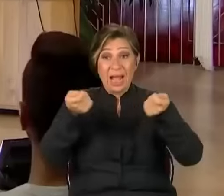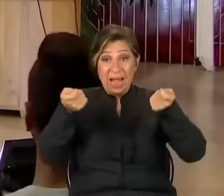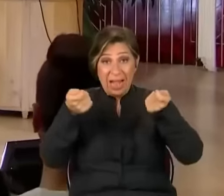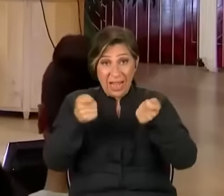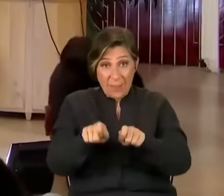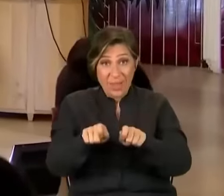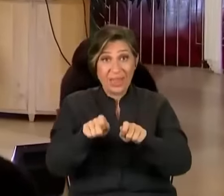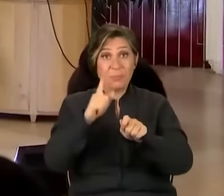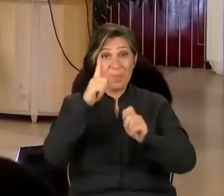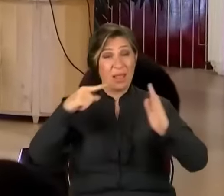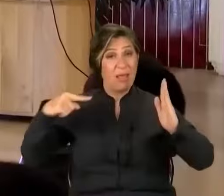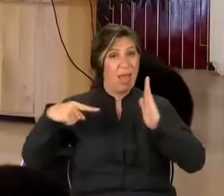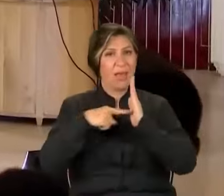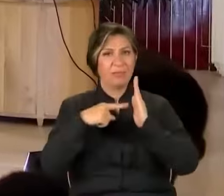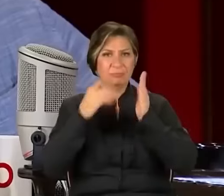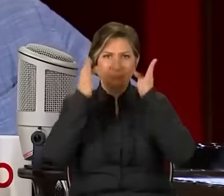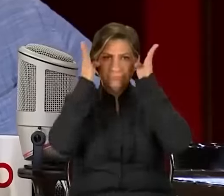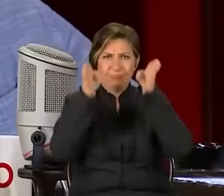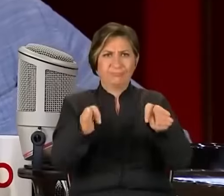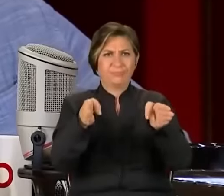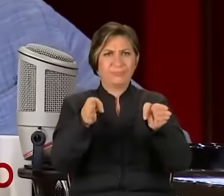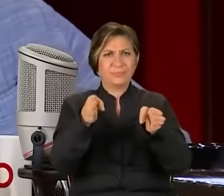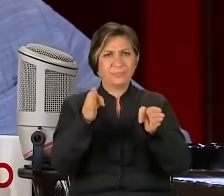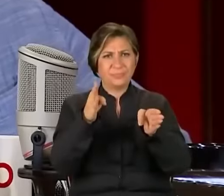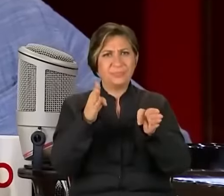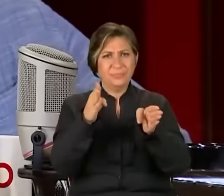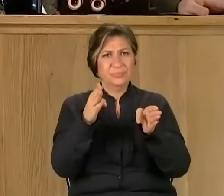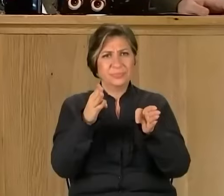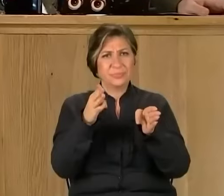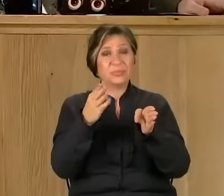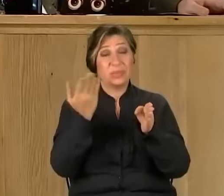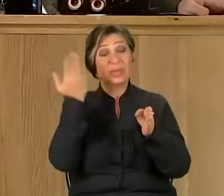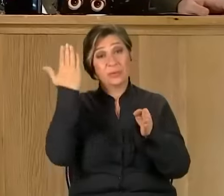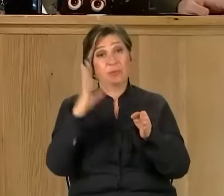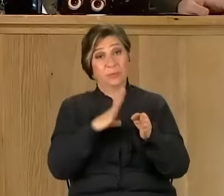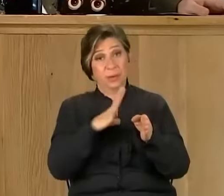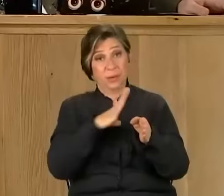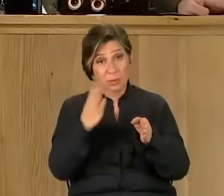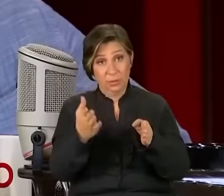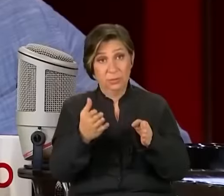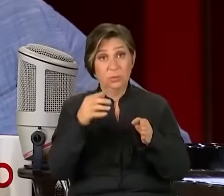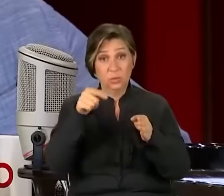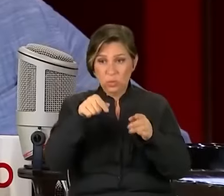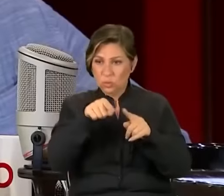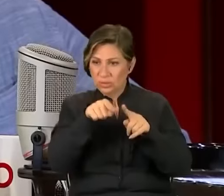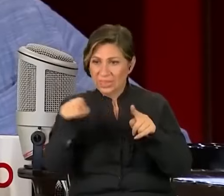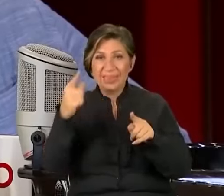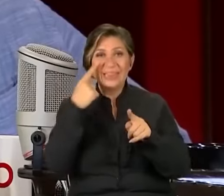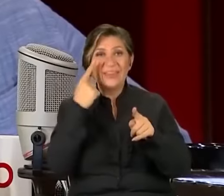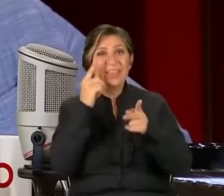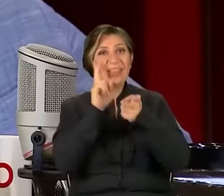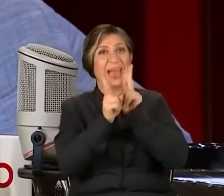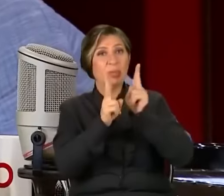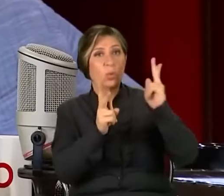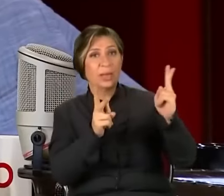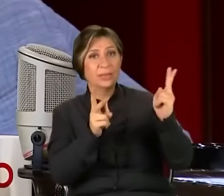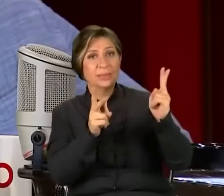bir ideolojinin evet. Aslında... Ki vardı tatbikat sahnesi. Evet. Yani şu sıralar devlet